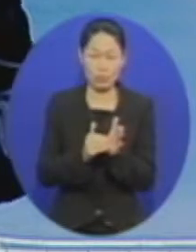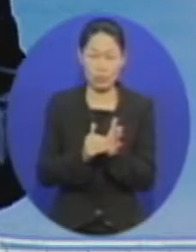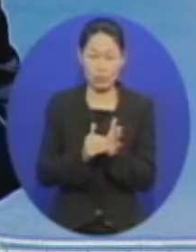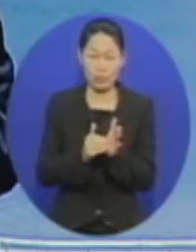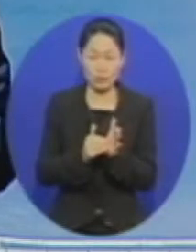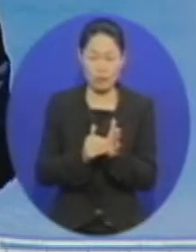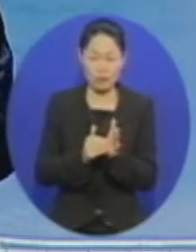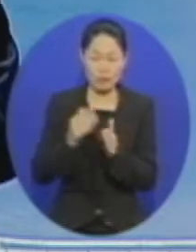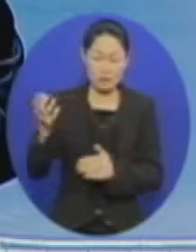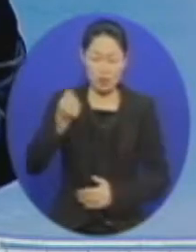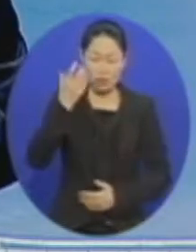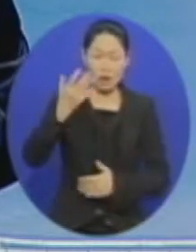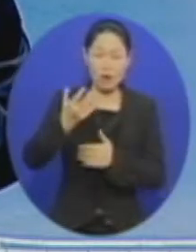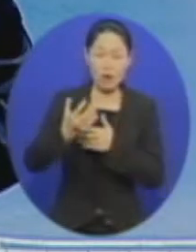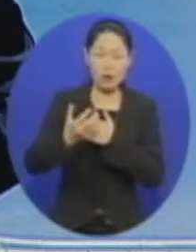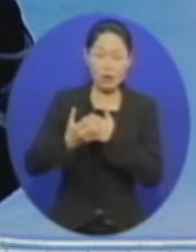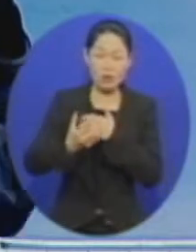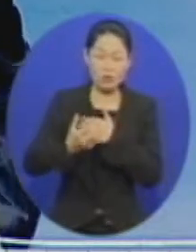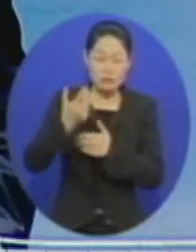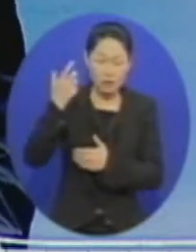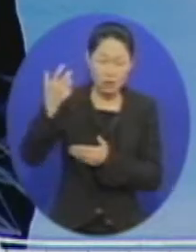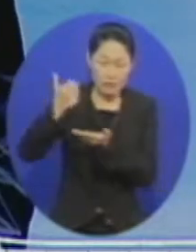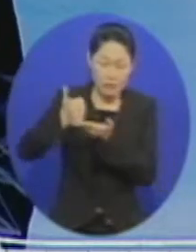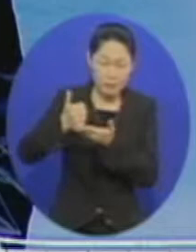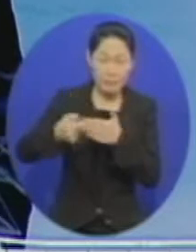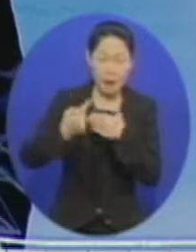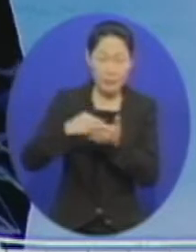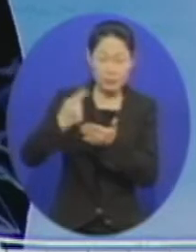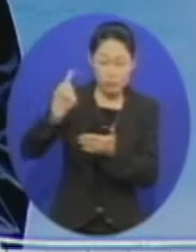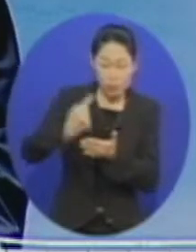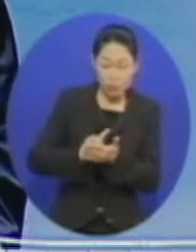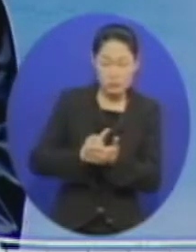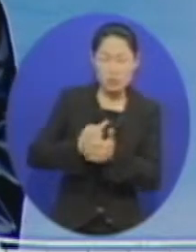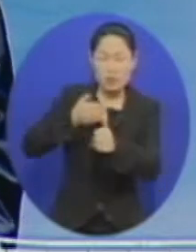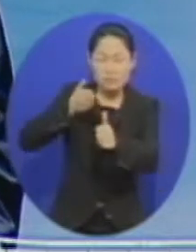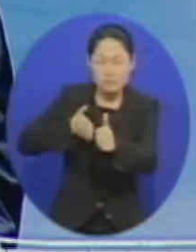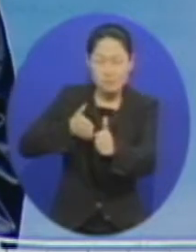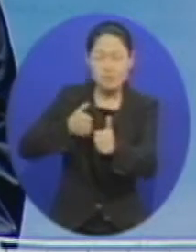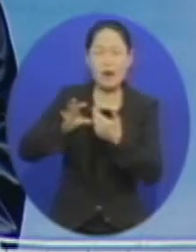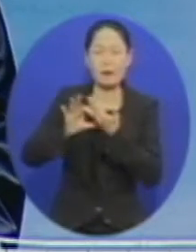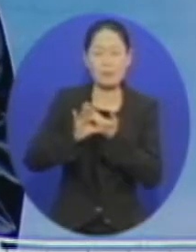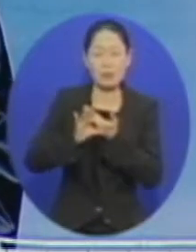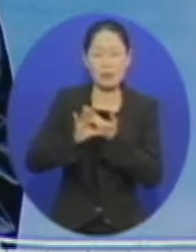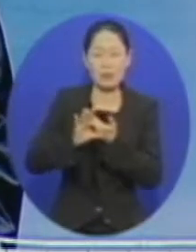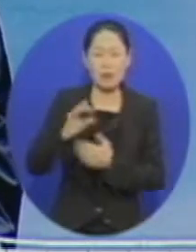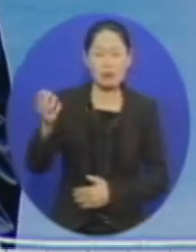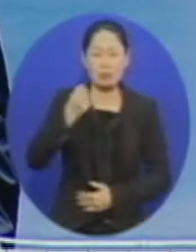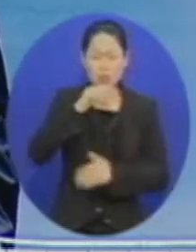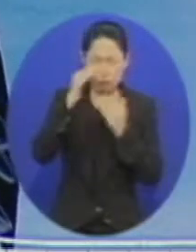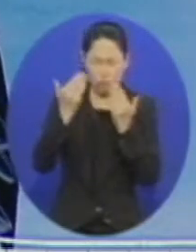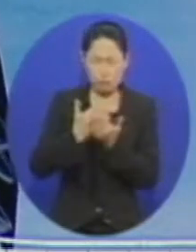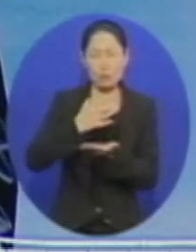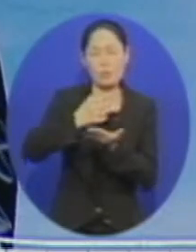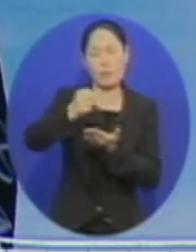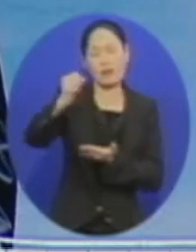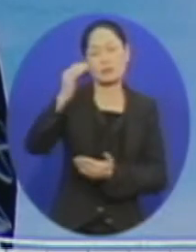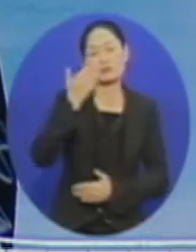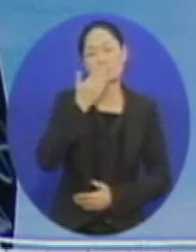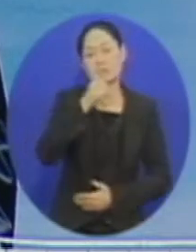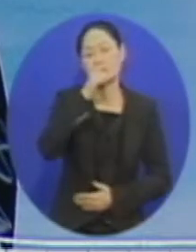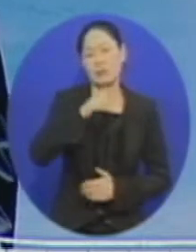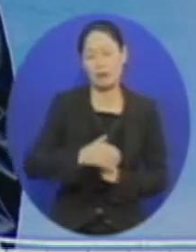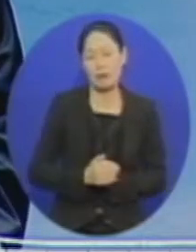성령님을 여러분 마음에 들어 오도록 그렇게 구하시면 성령님을 다 받게 돼 있어요